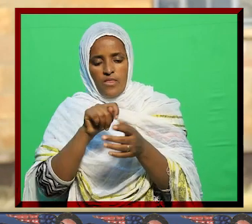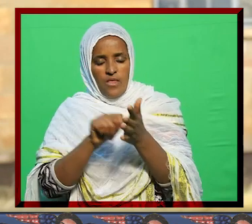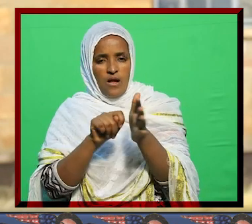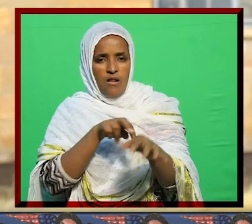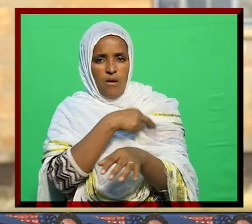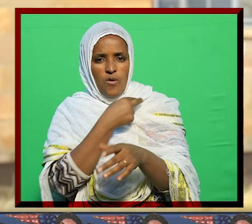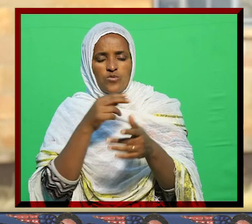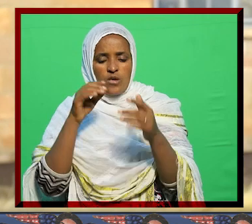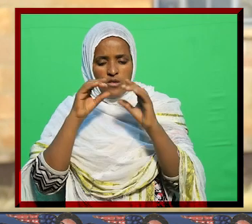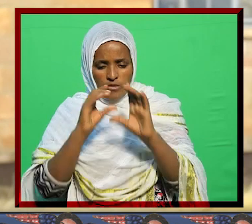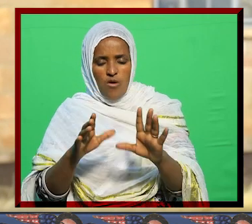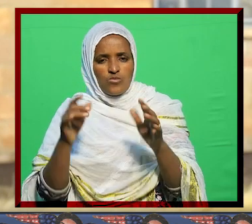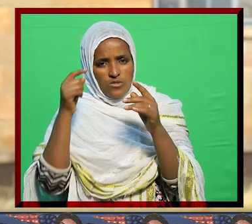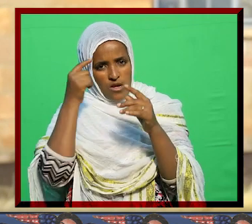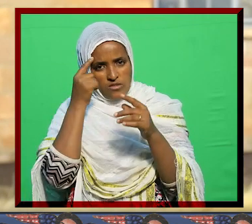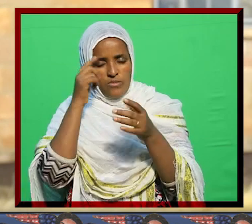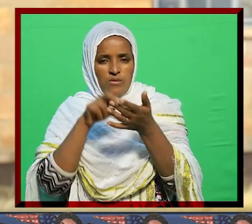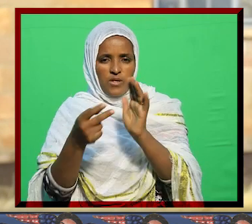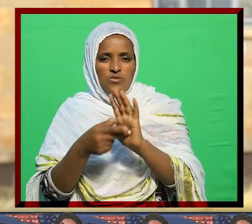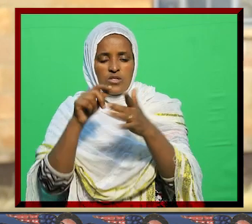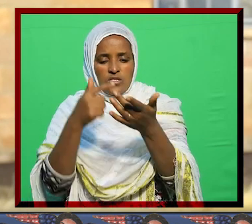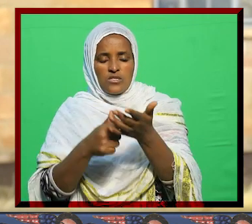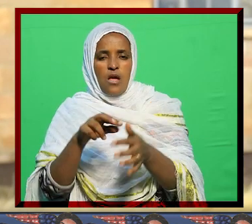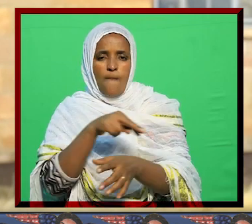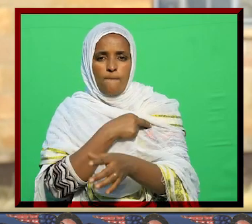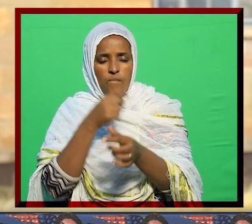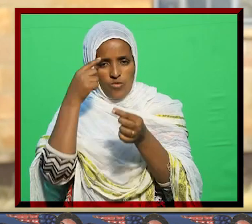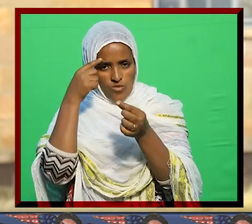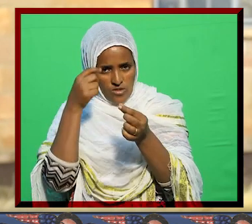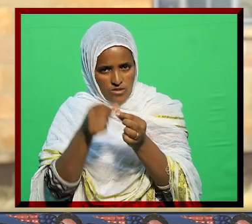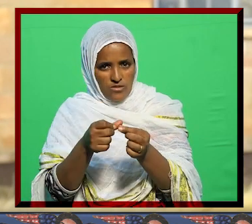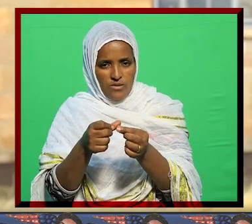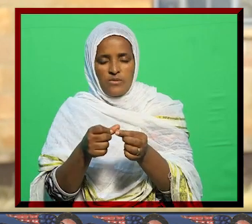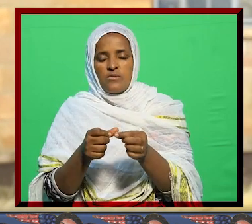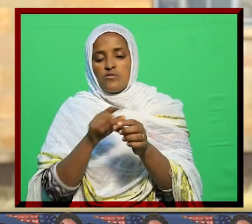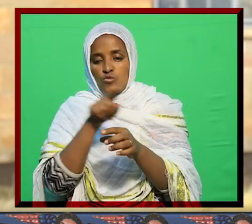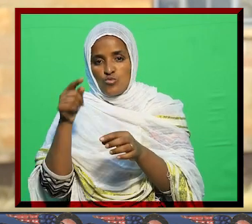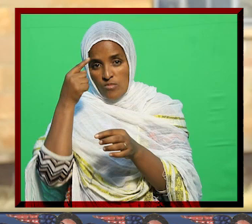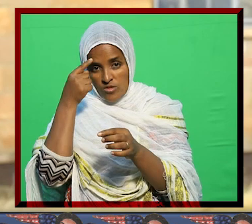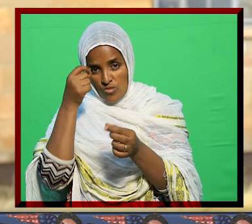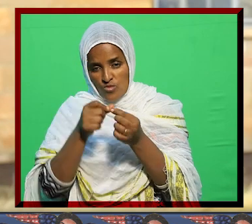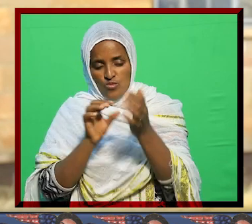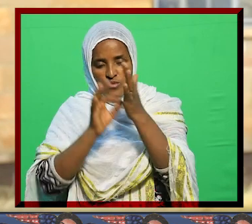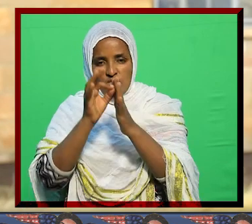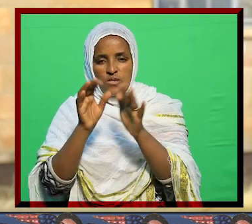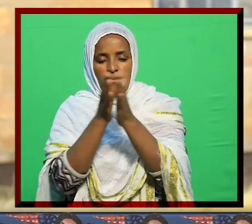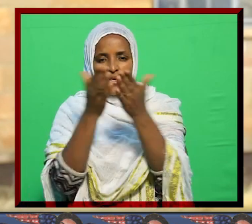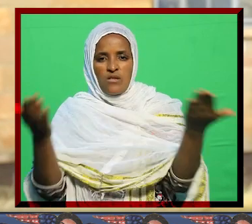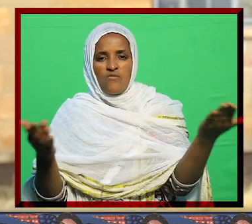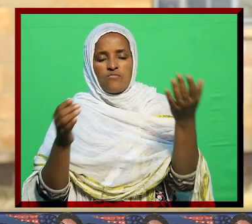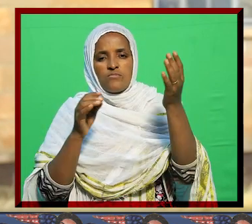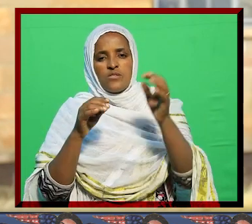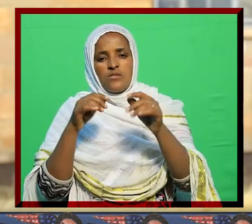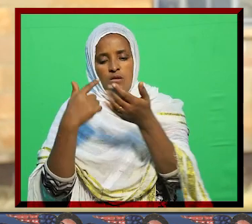ሌሎችም እና አቡነ ተክለ ሃይማኖትን ስናስብ ገድላቸውን ያስተማሩት እናስባለን ማለት ነው። ስለዚህ ሃይማኖትን እያሰብንን ነው ማለት ባሰብናቸው ቁጥር